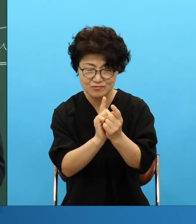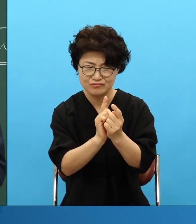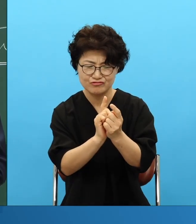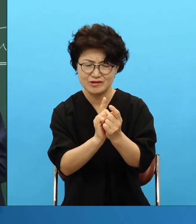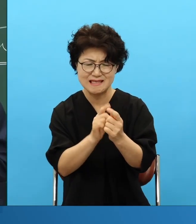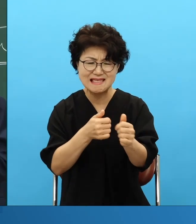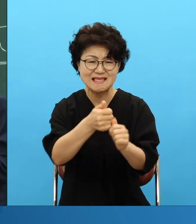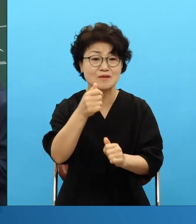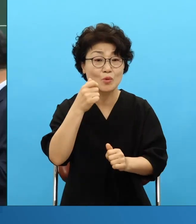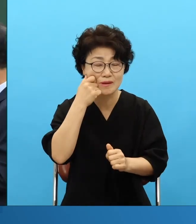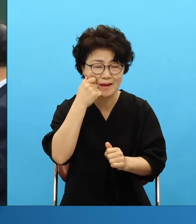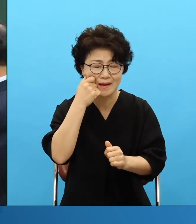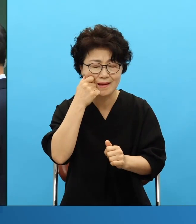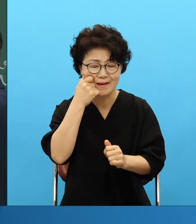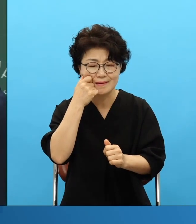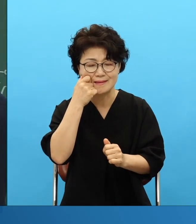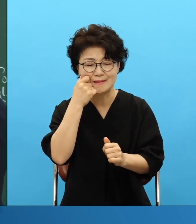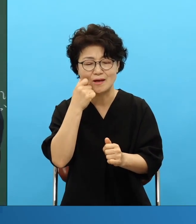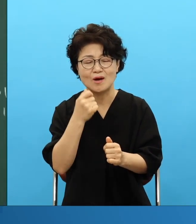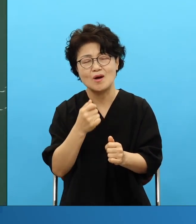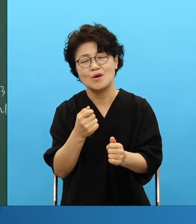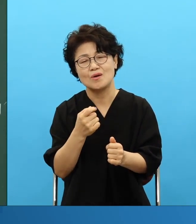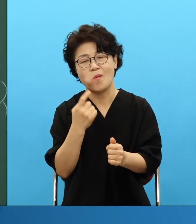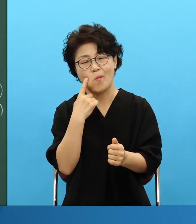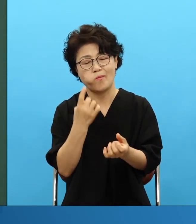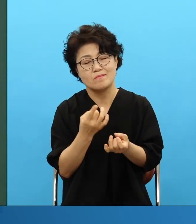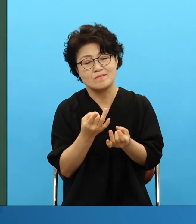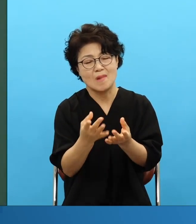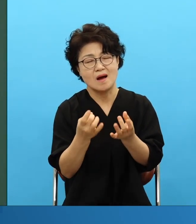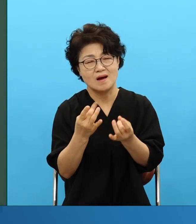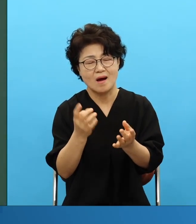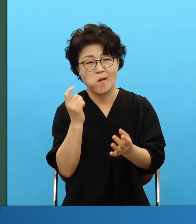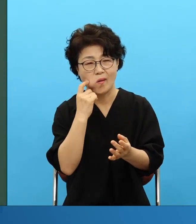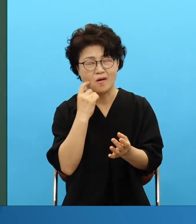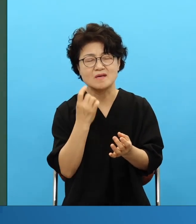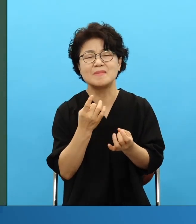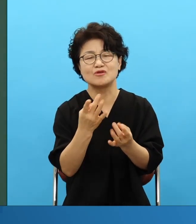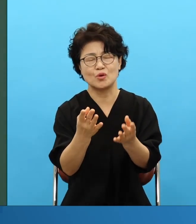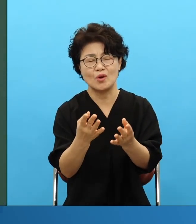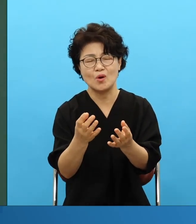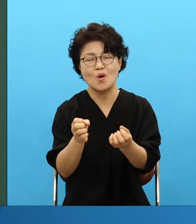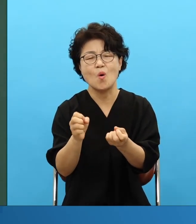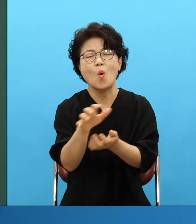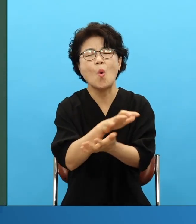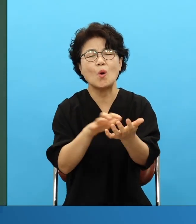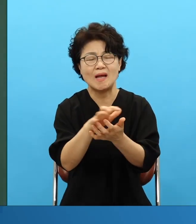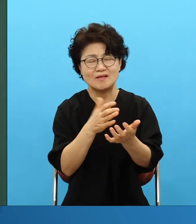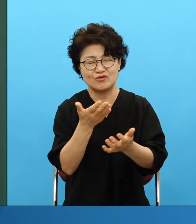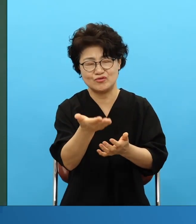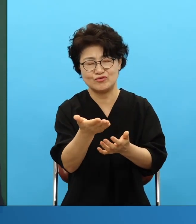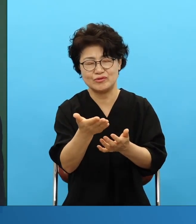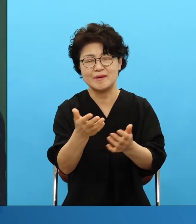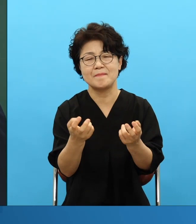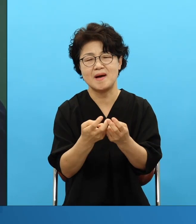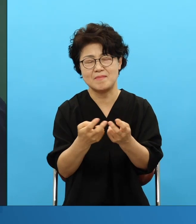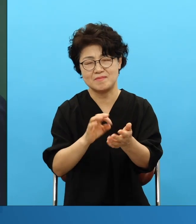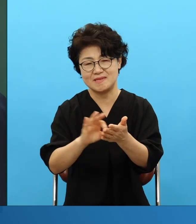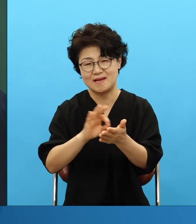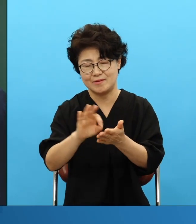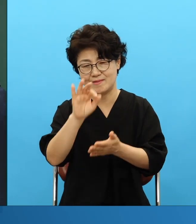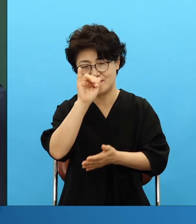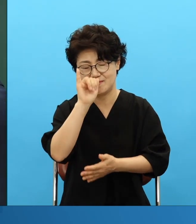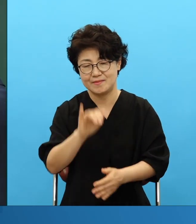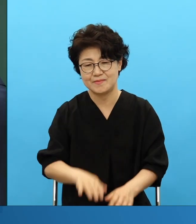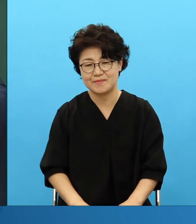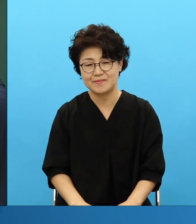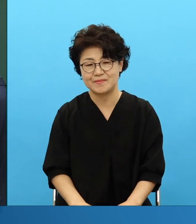the one who is stronger try to confuse and delay, hinder? 어떤 상황 와도 괜찮습니다. Doesn't matter what